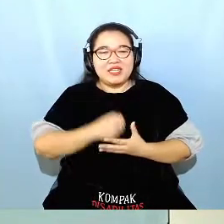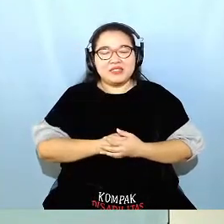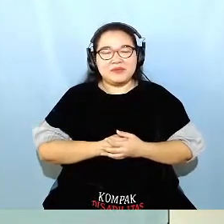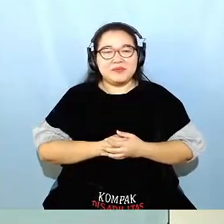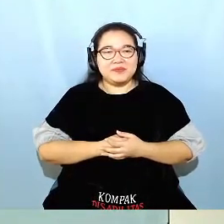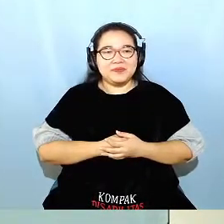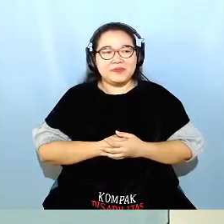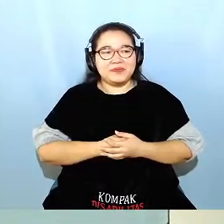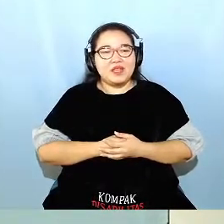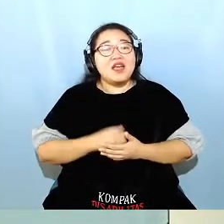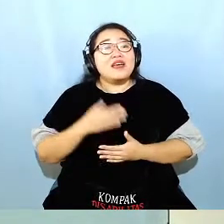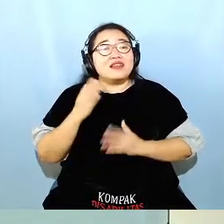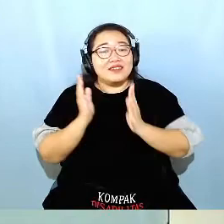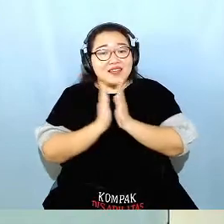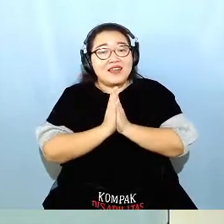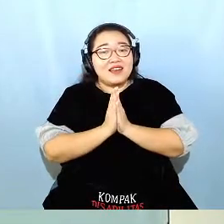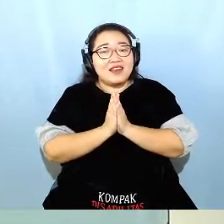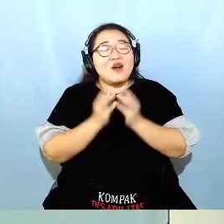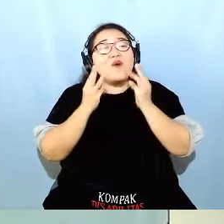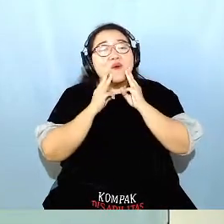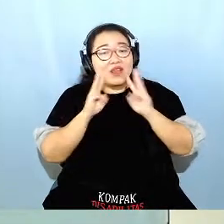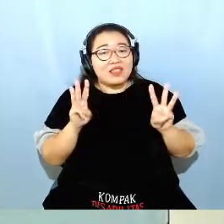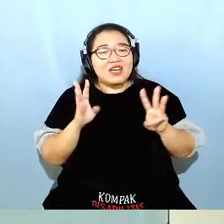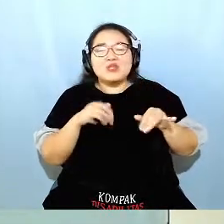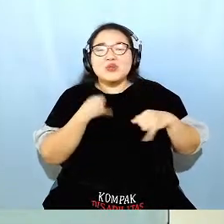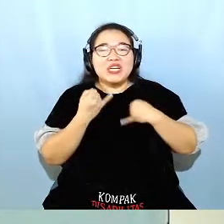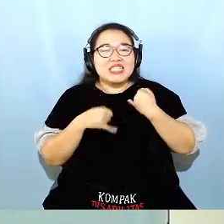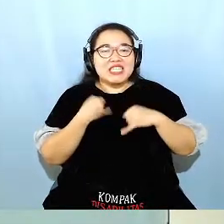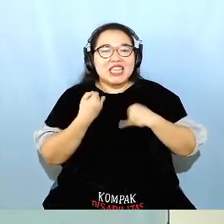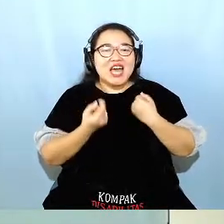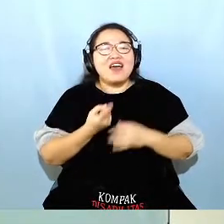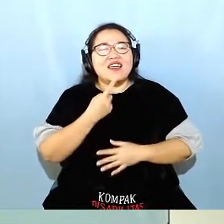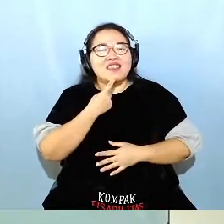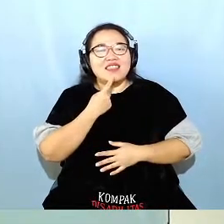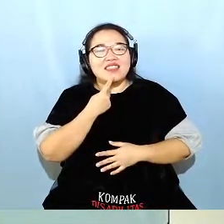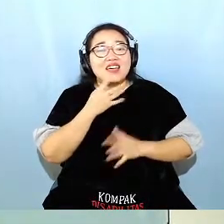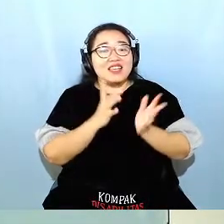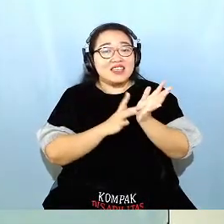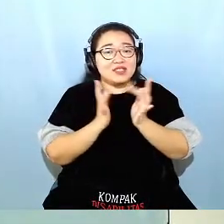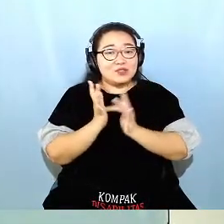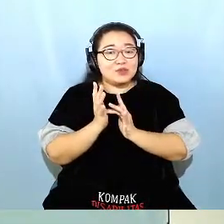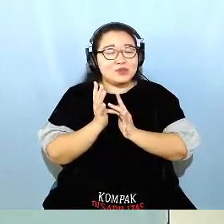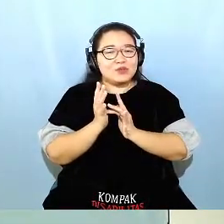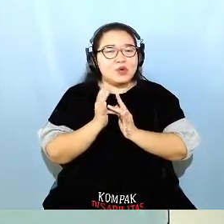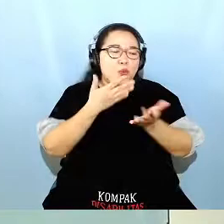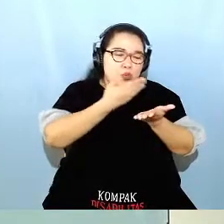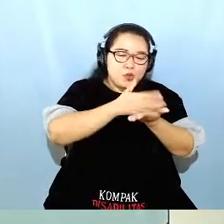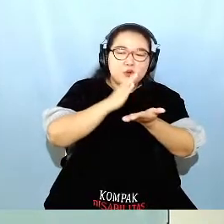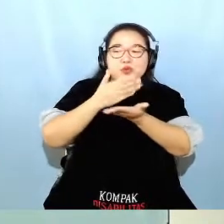tersebar ke seluruh muka bumi. Termasuk akhirnya ke Sumatera, ada bahasa